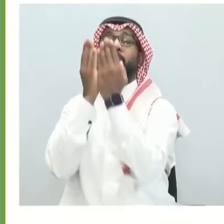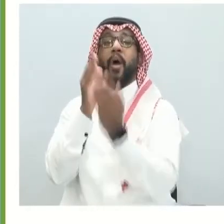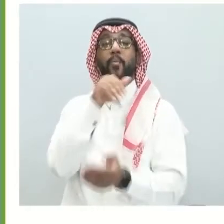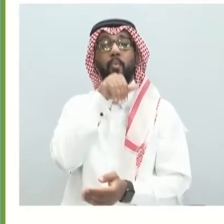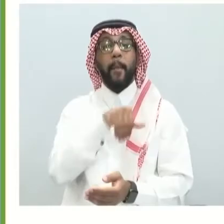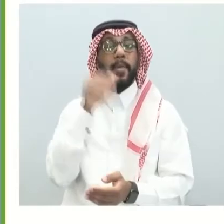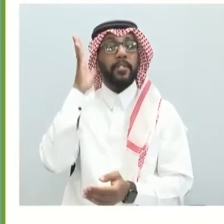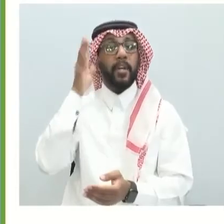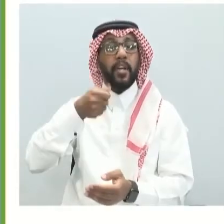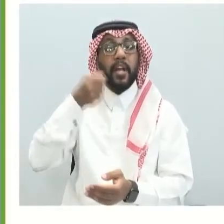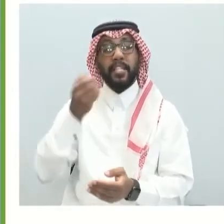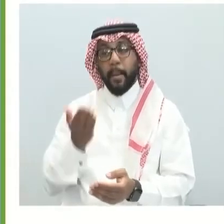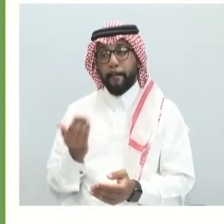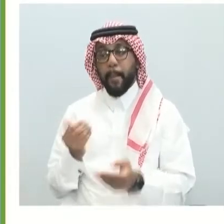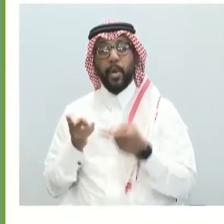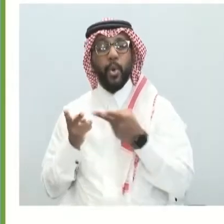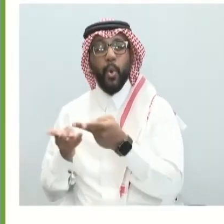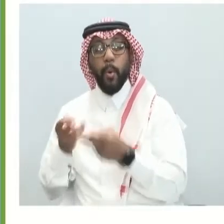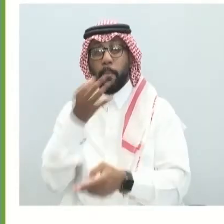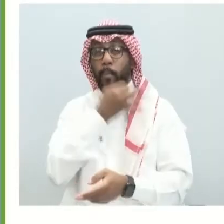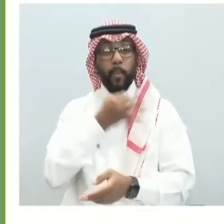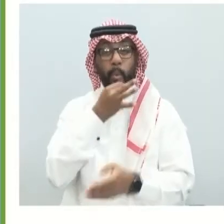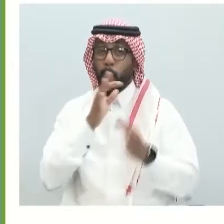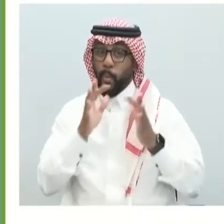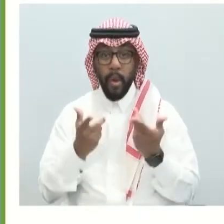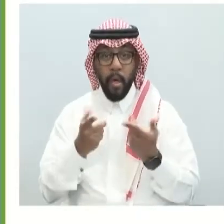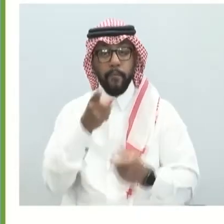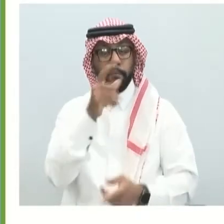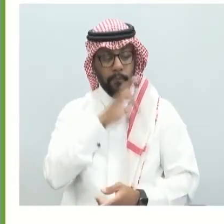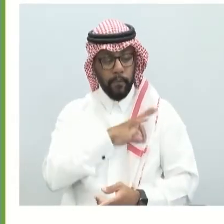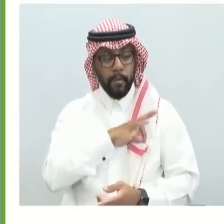وسلم حيث قال تعالى